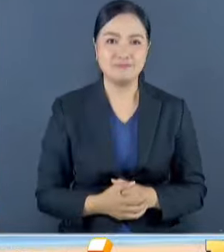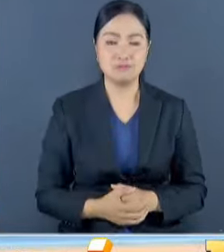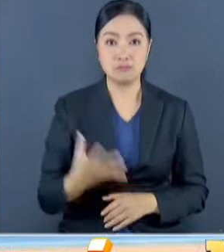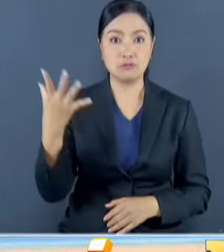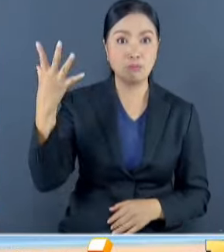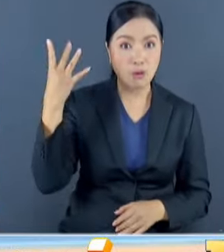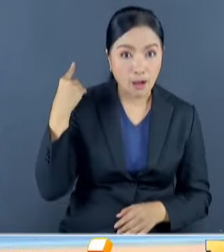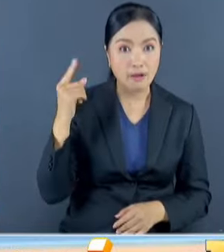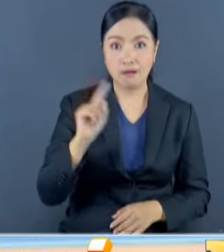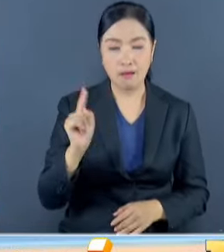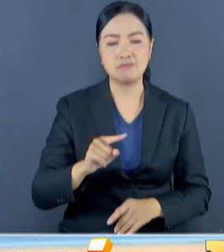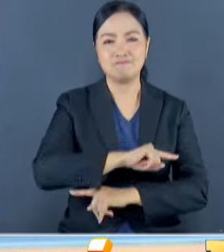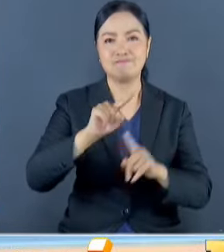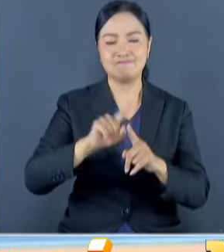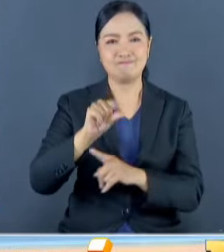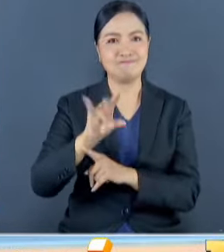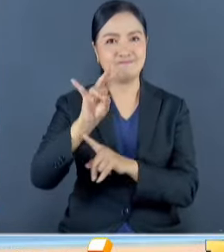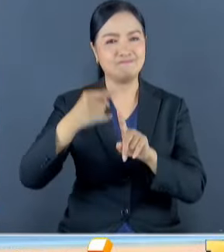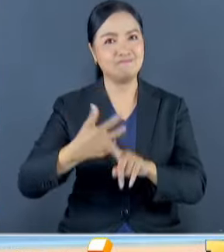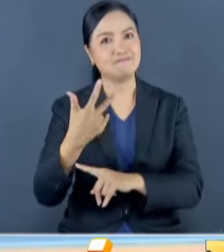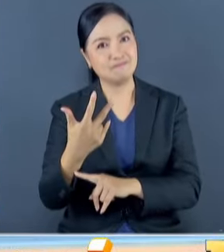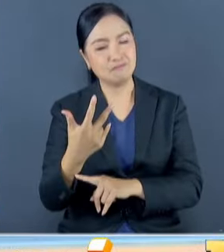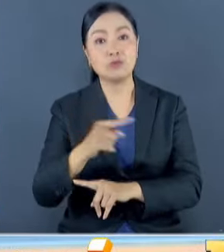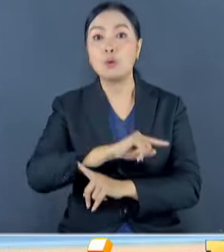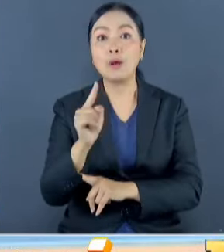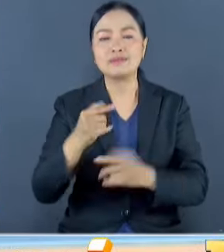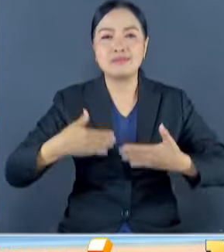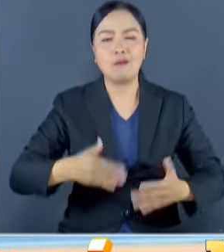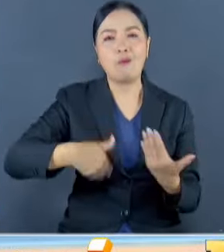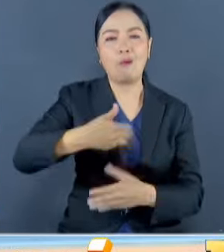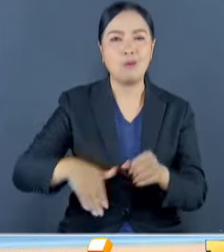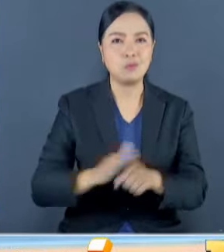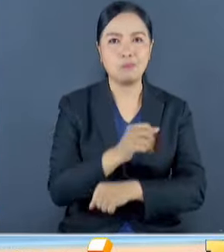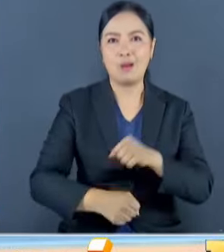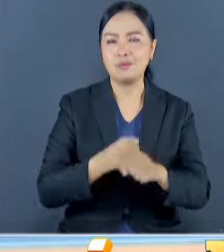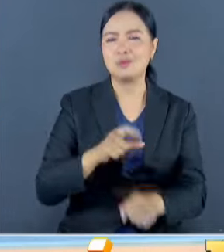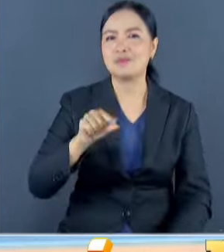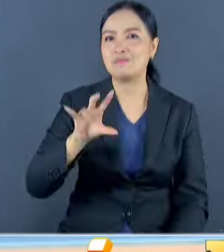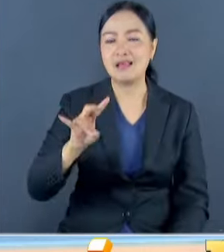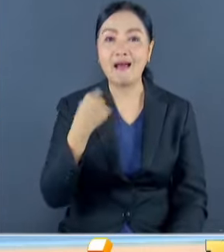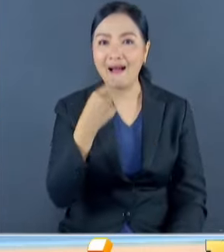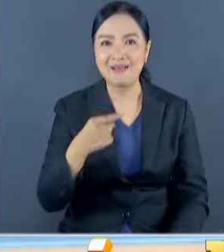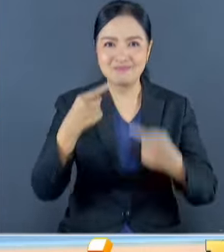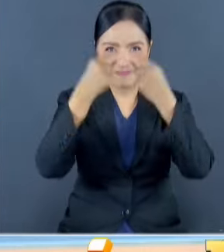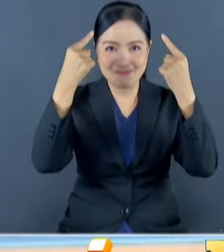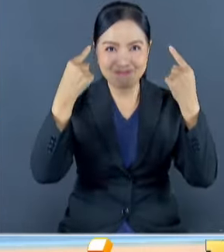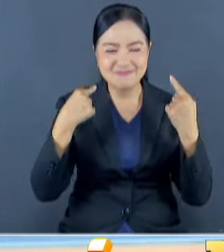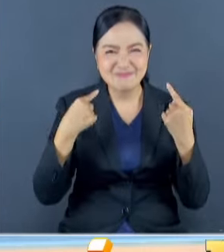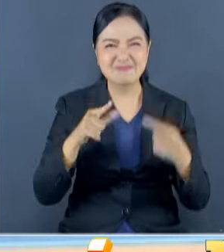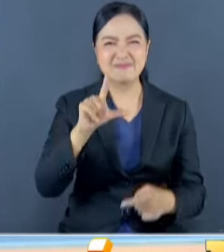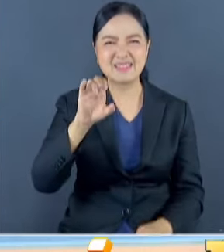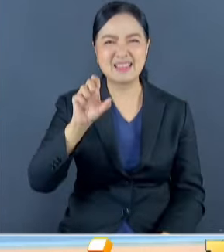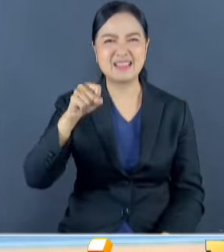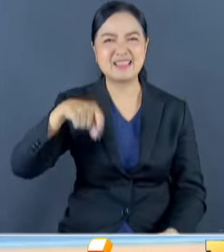และเมื่อวานนี้ครับผม 27มีนาคมครับเป็นวันเกิดครบรอบ 27ปีฮะของน้องลิซ่าแบคพิงฮ